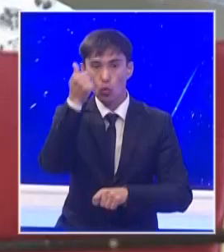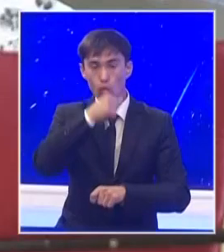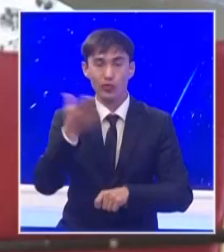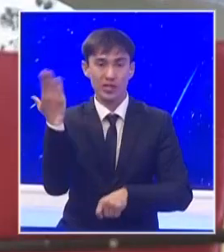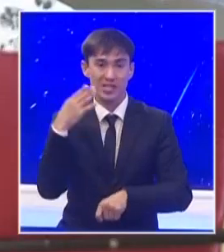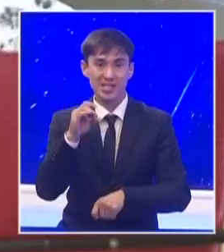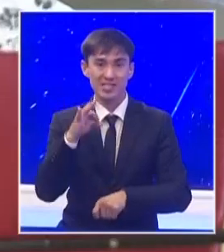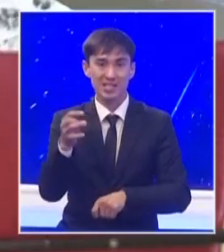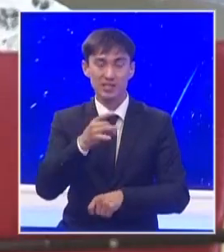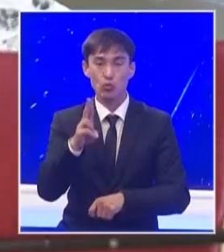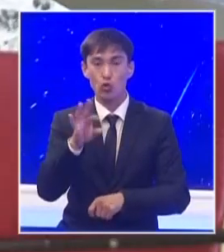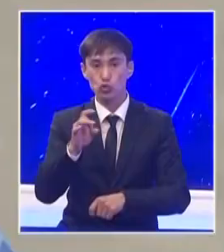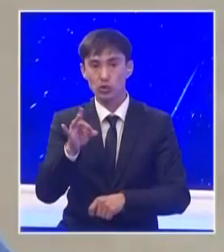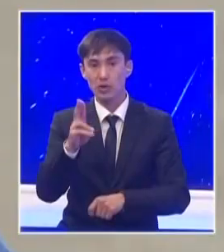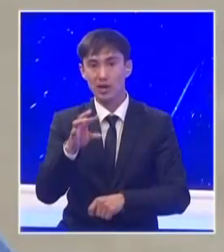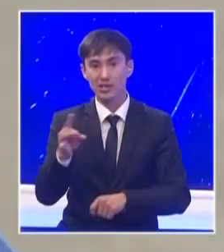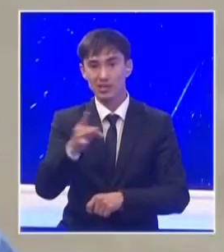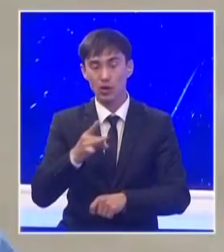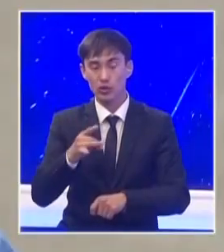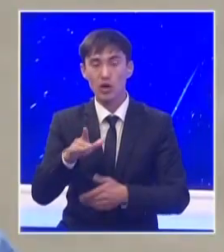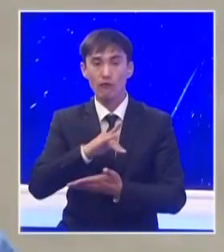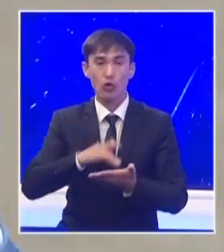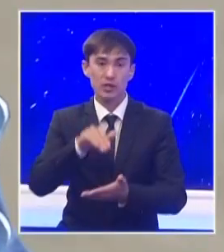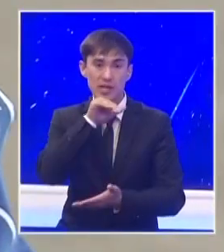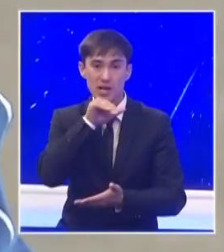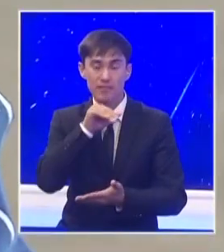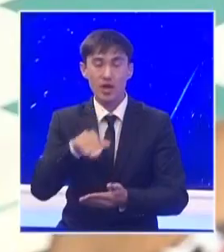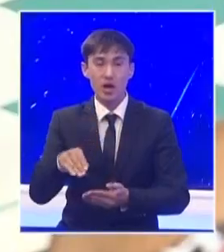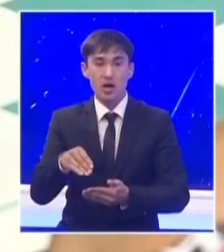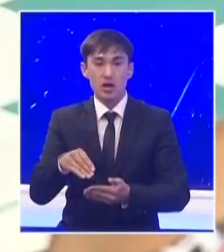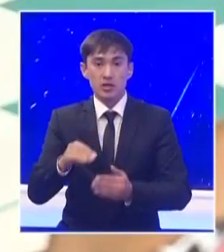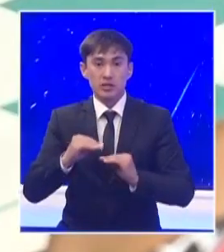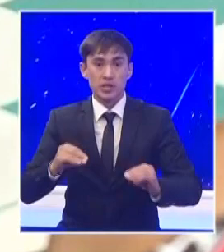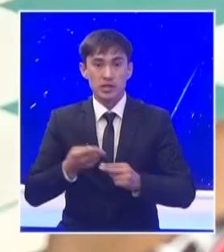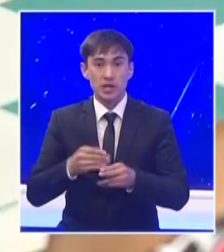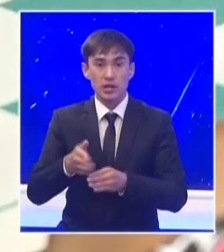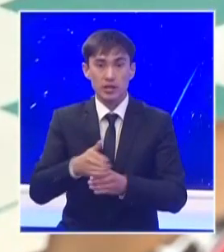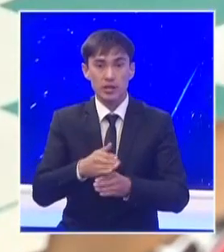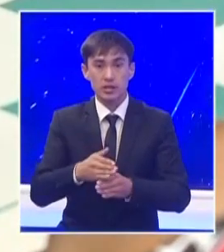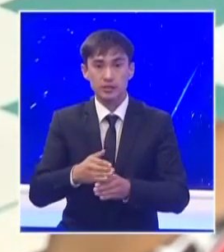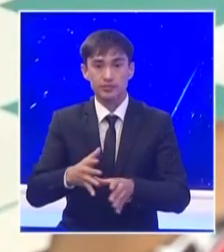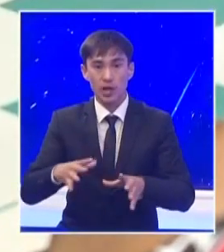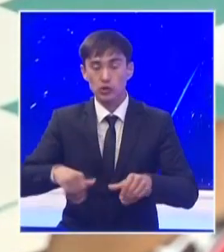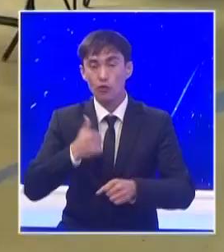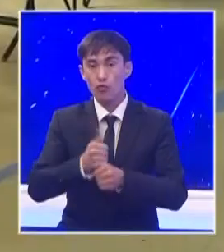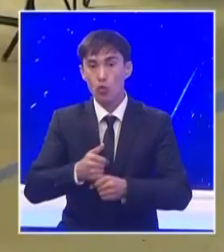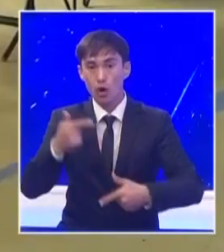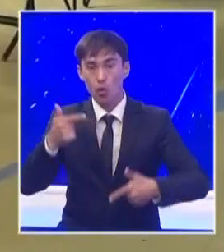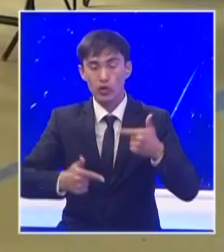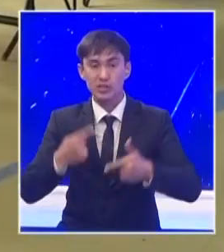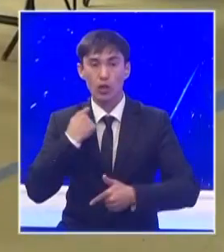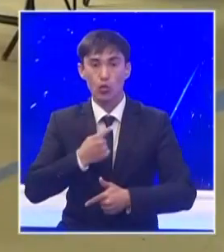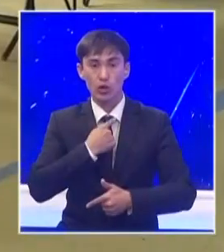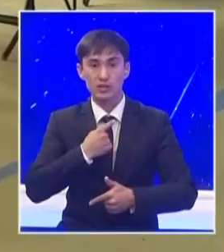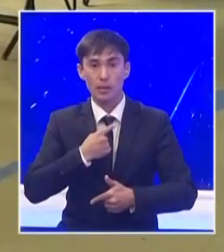в Искельдинском, Коксузском, Каратальском районах и городе Текели. Воспитанники этих отделений и составили основную конкуренцию